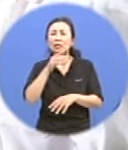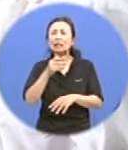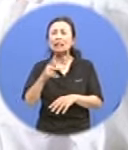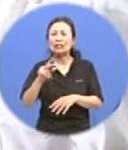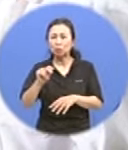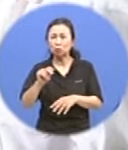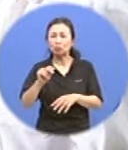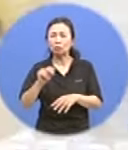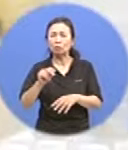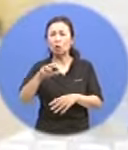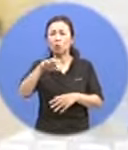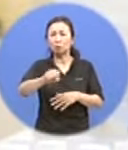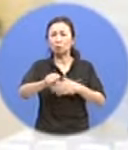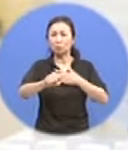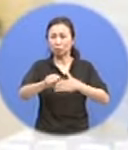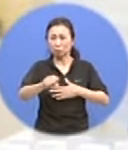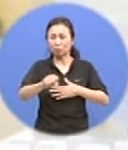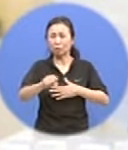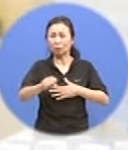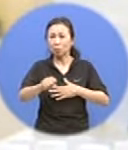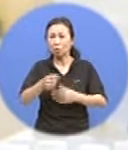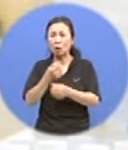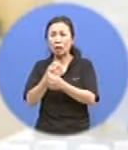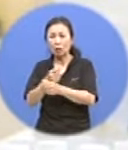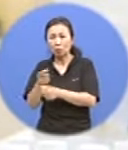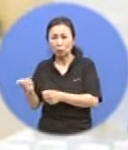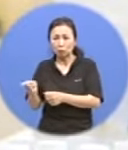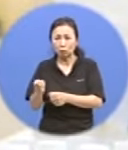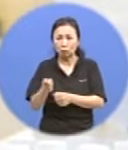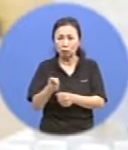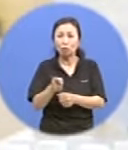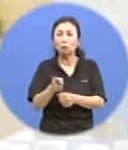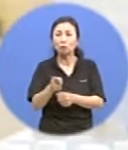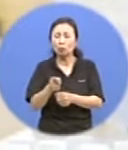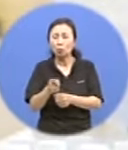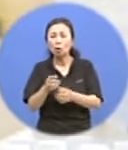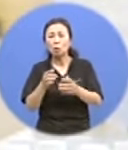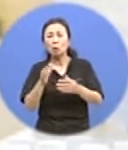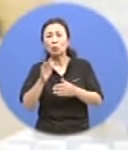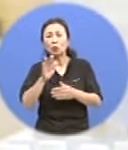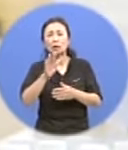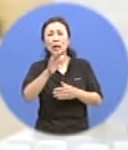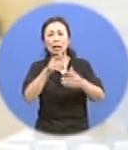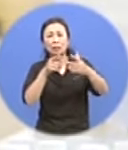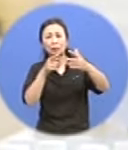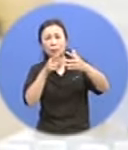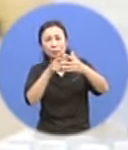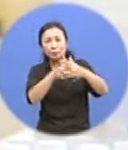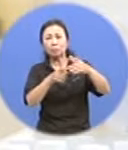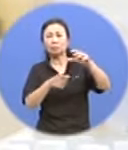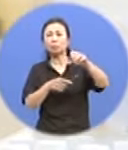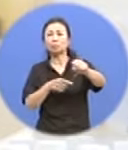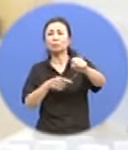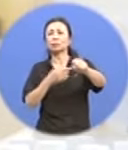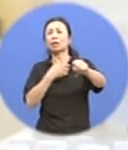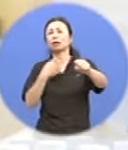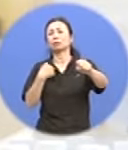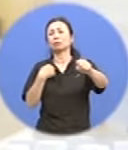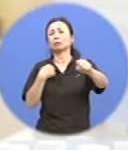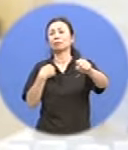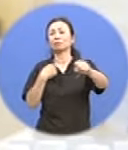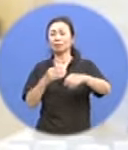上げていくことによって、どこかでその半歩先の提案というのが、見えてくるんですね。でこの和歌山もどちらかという